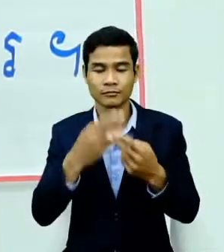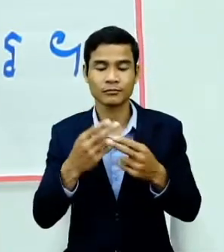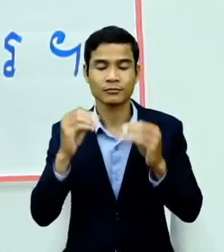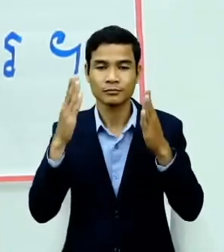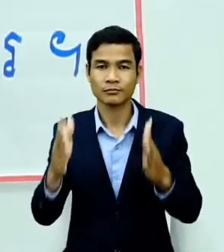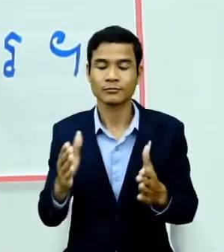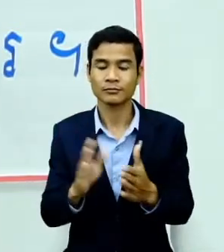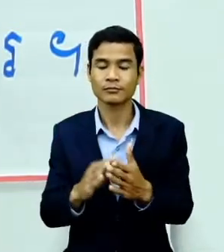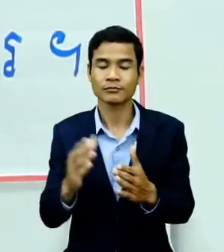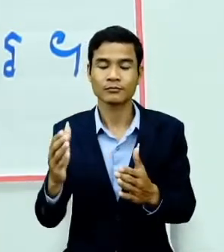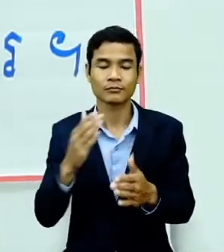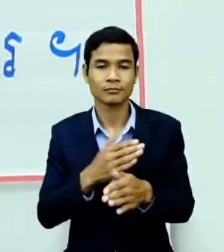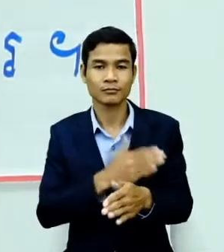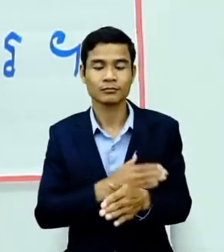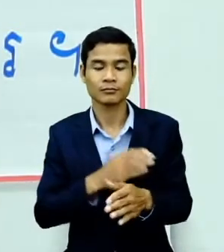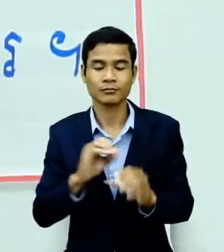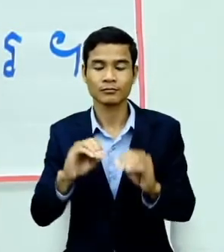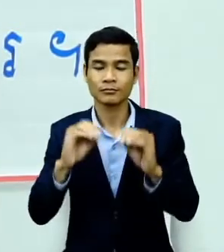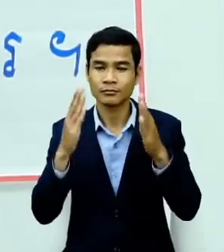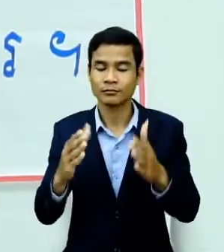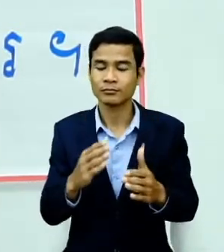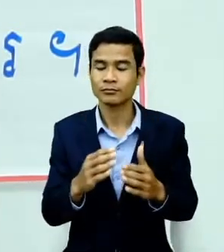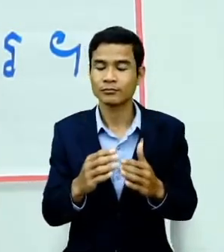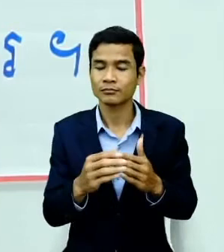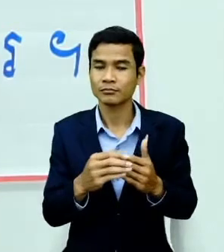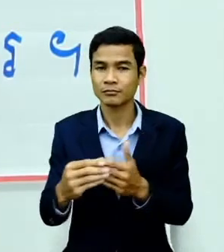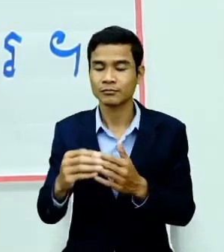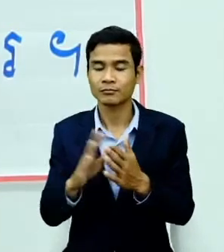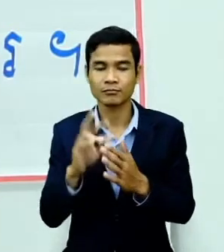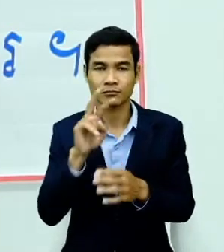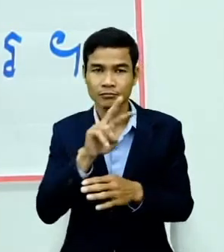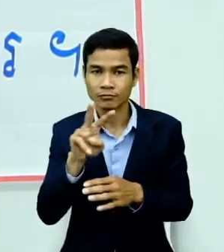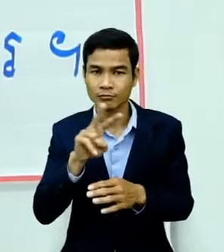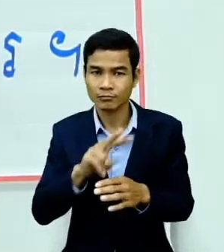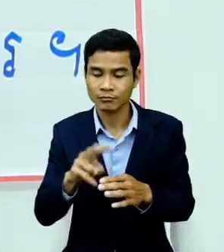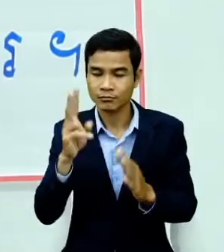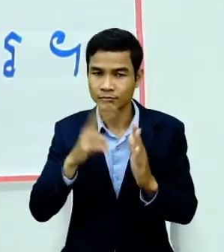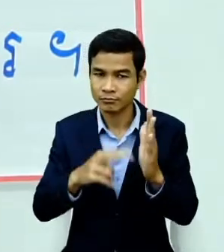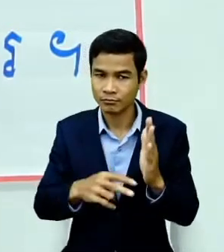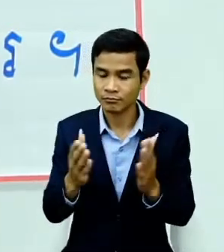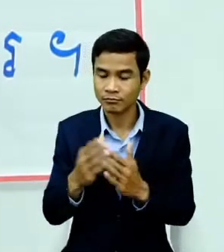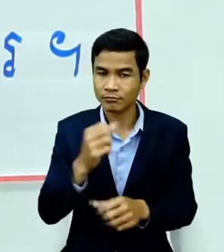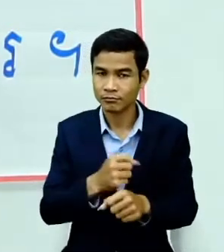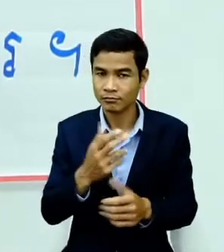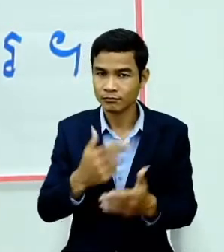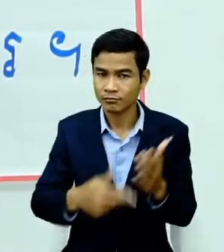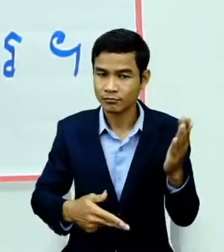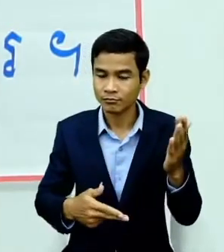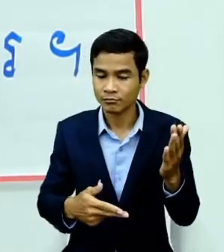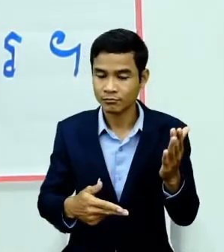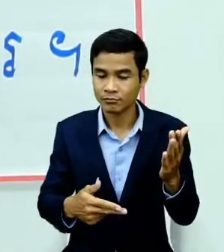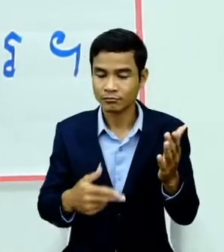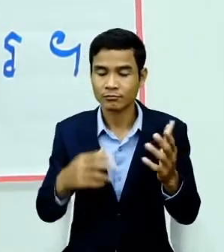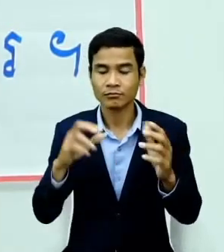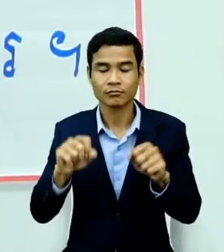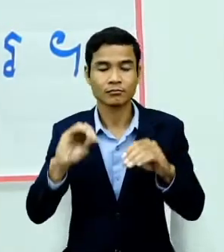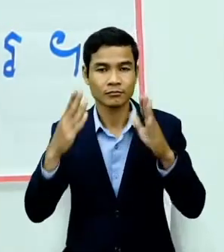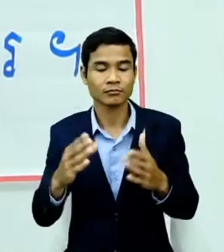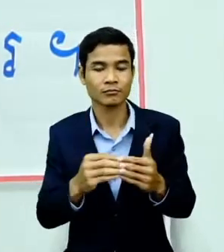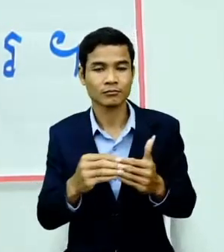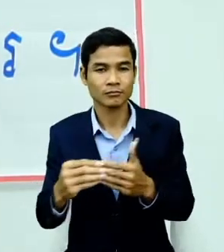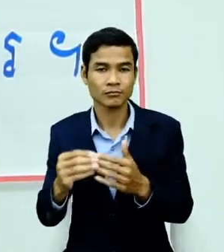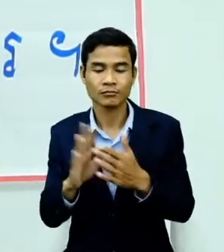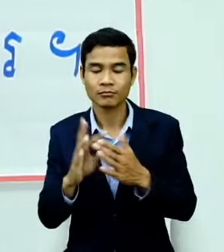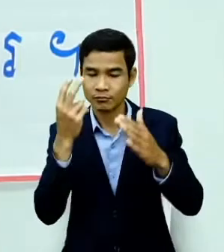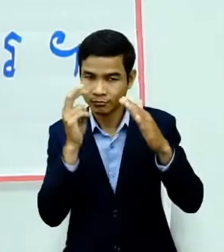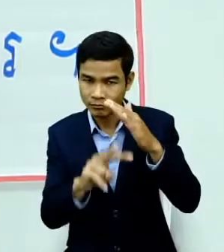កគ្រូឡើងវិញមើលមុននឹងទៅអ្នកគ្រូនាំកូនកូនទៅអានអត្ថបទអ្នកគ្រូឲ្យកូនកូនធ្វើអ្វីកូន ចាអ្នកគ្រូនងកូនកូនឲ្